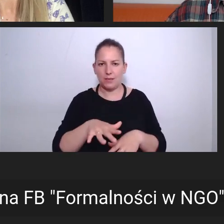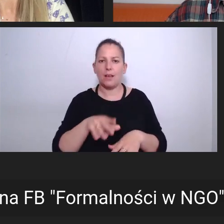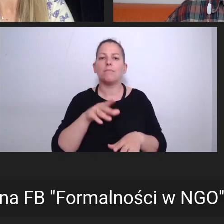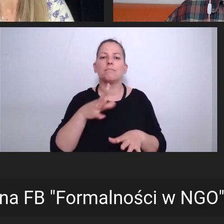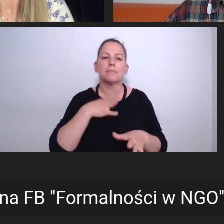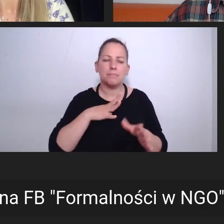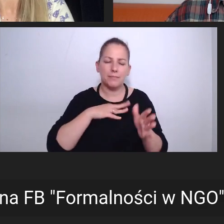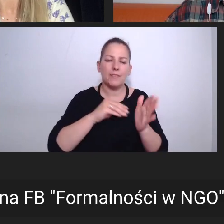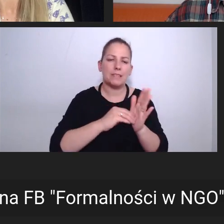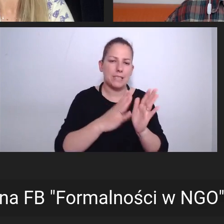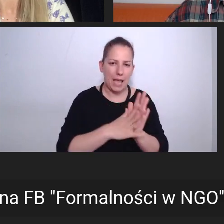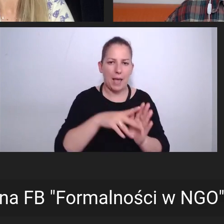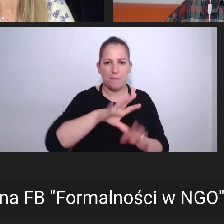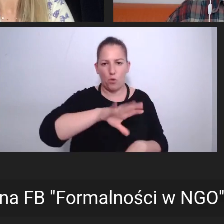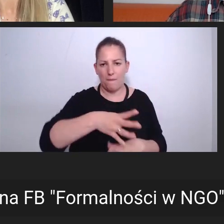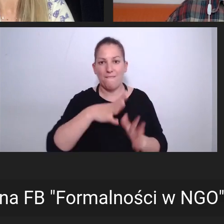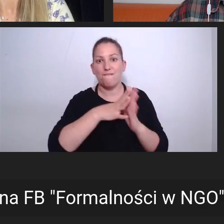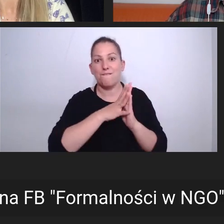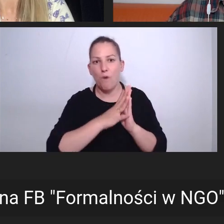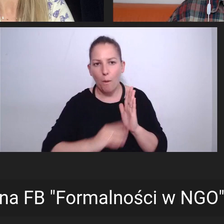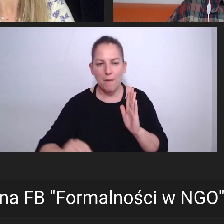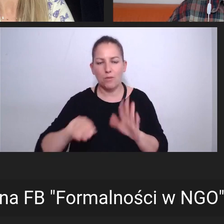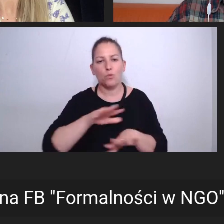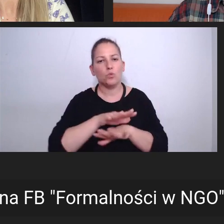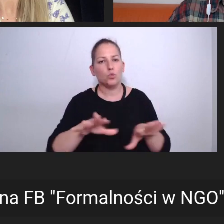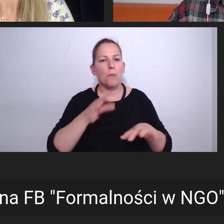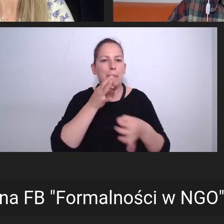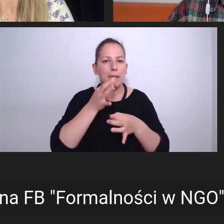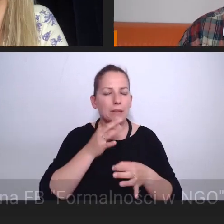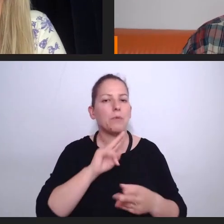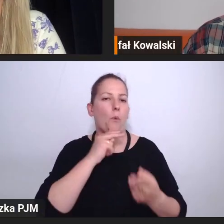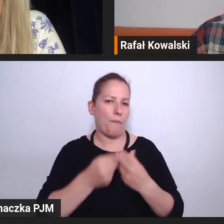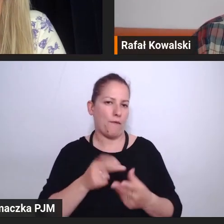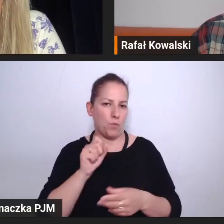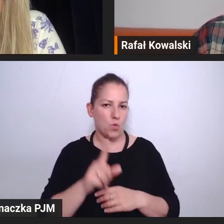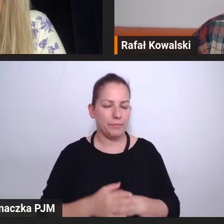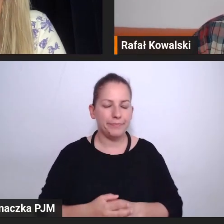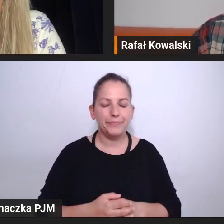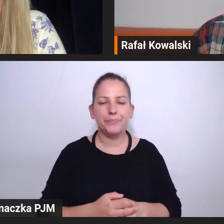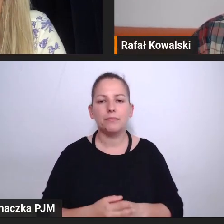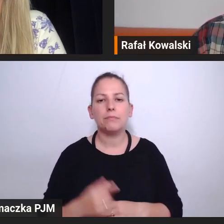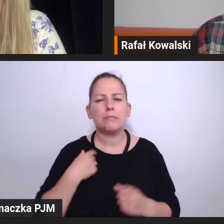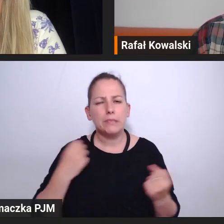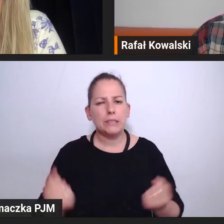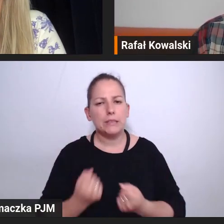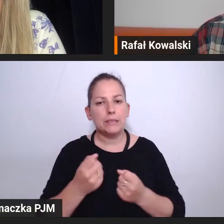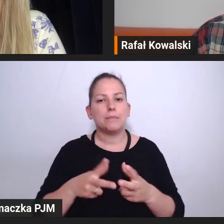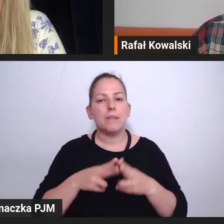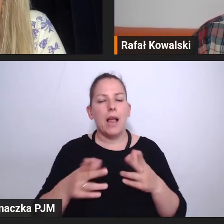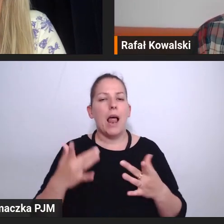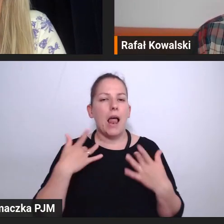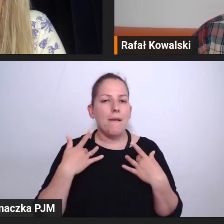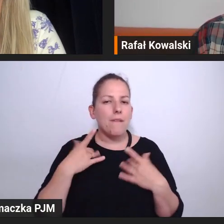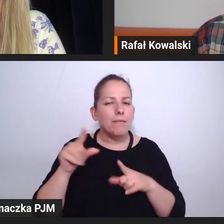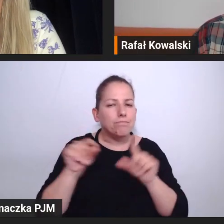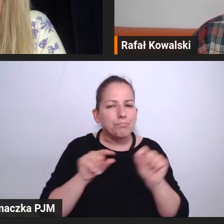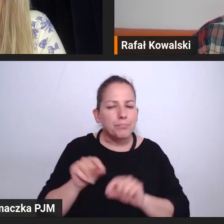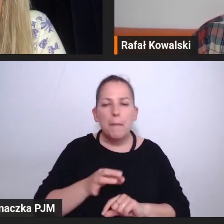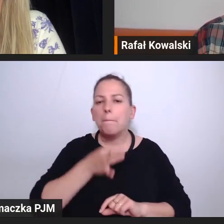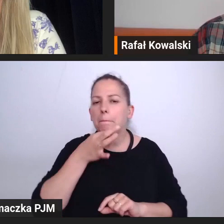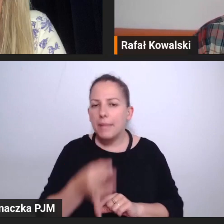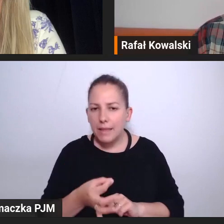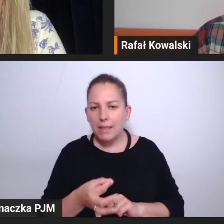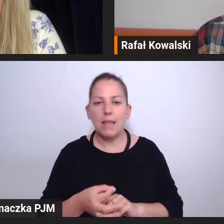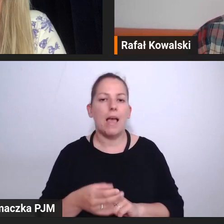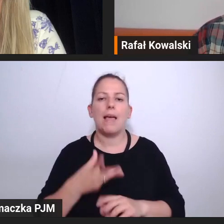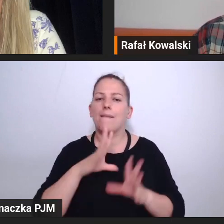się do grupy formalności, dużo odpowiedzi na swoje pytania tam znajdziecie. Ja starałem się podczas live'a wyłapywać różne pytania, nie